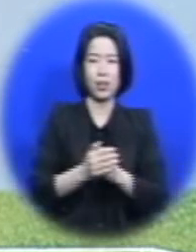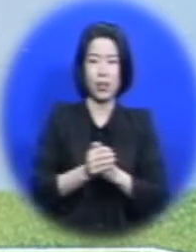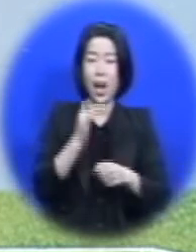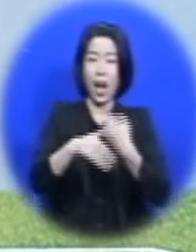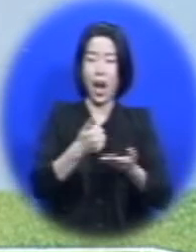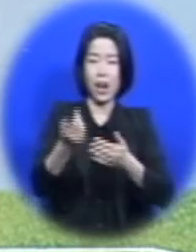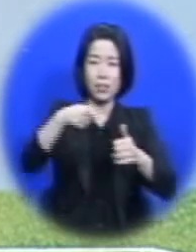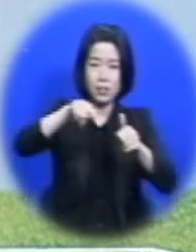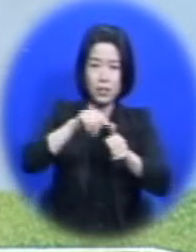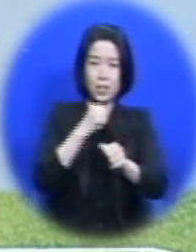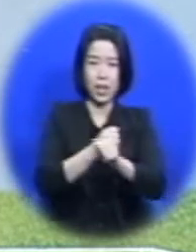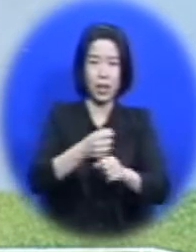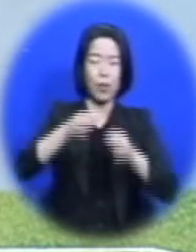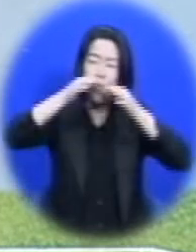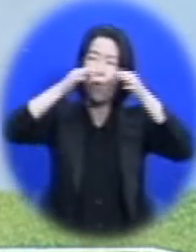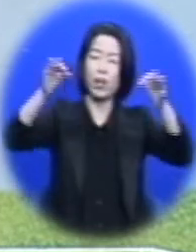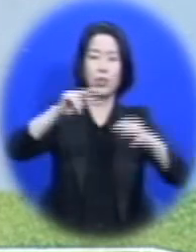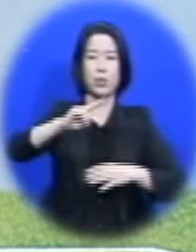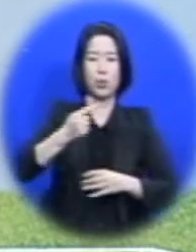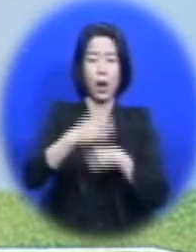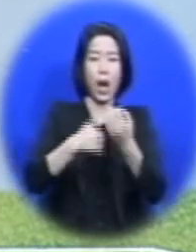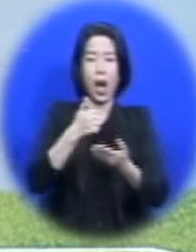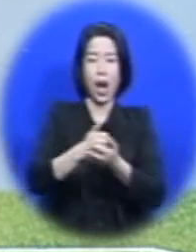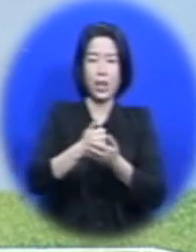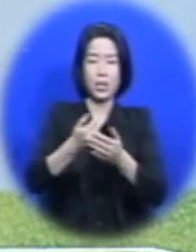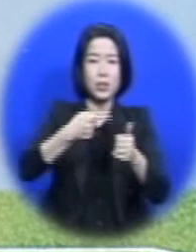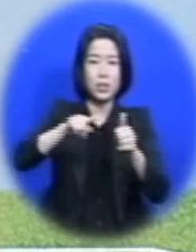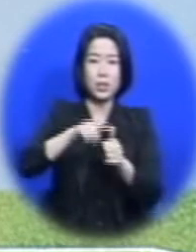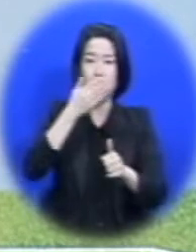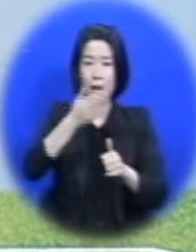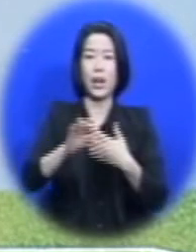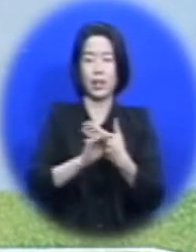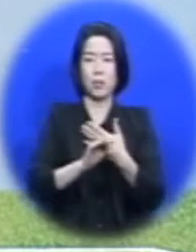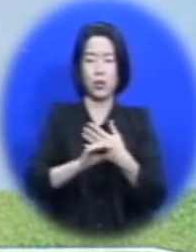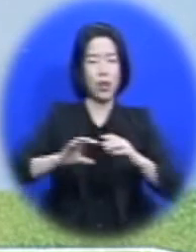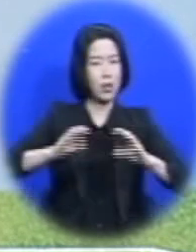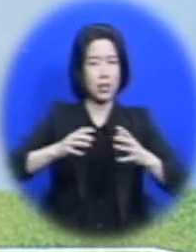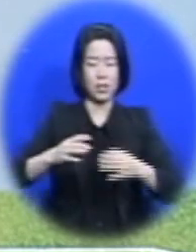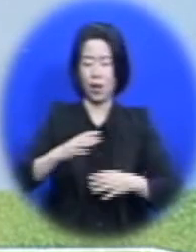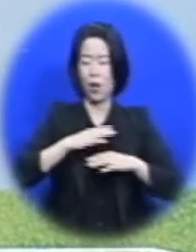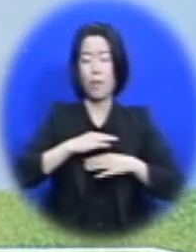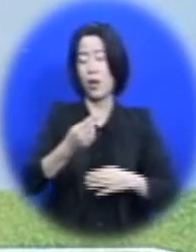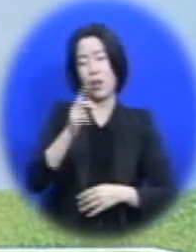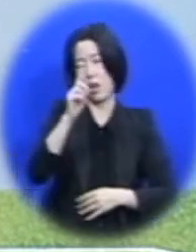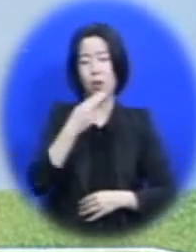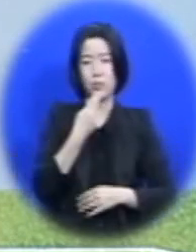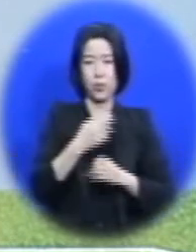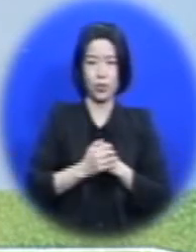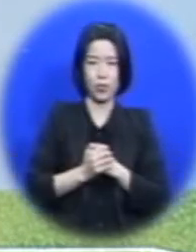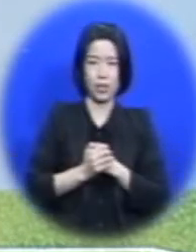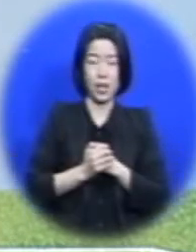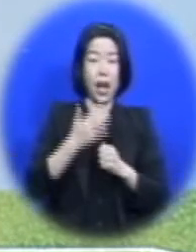하나님을 의지하라 고 외친다 그래서 그게 하나님 의지가 되는 거라면 세상에 겁날 게 아무것도 없죠